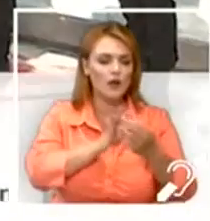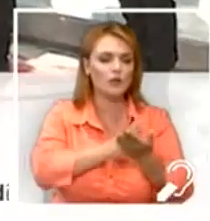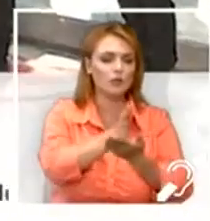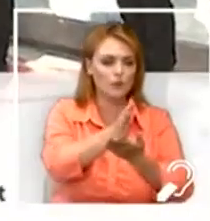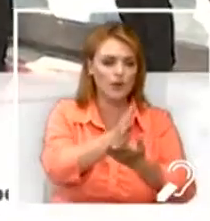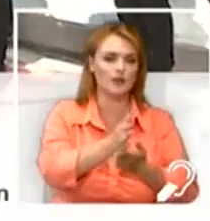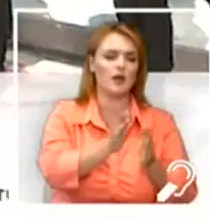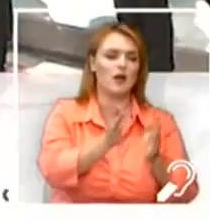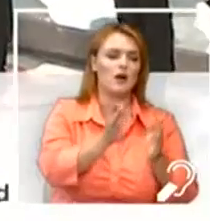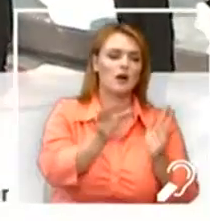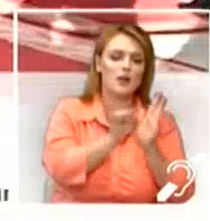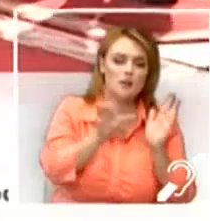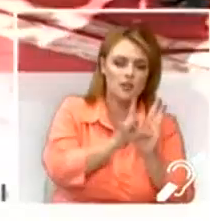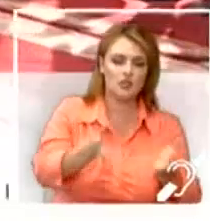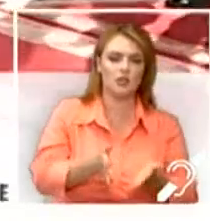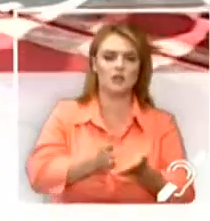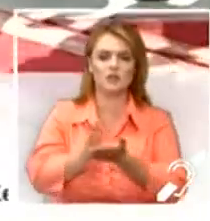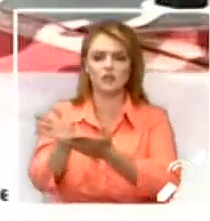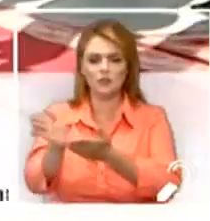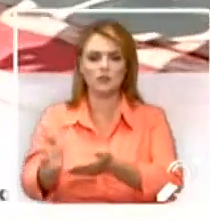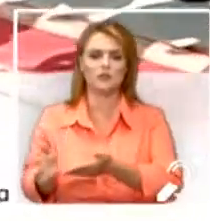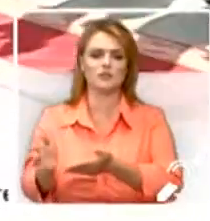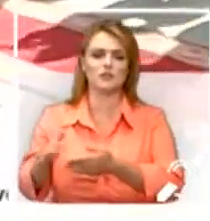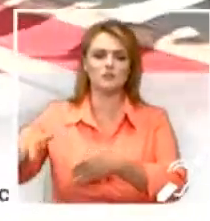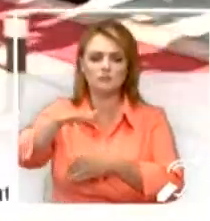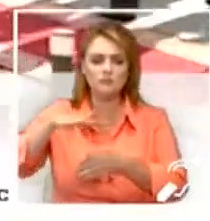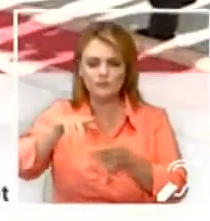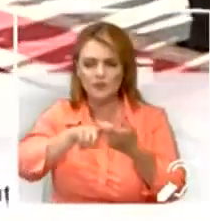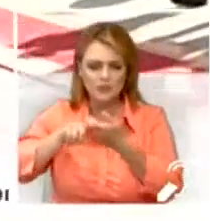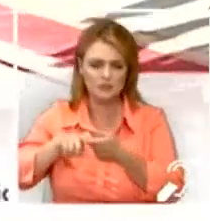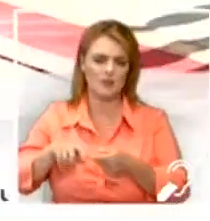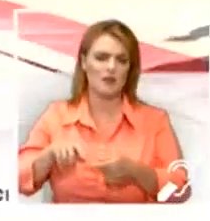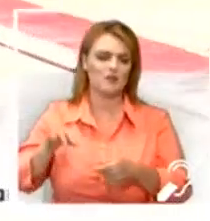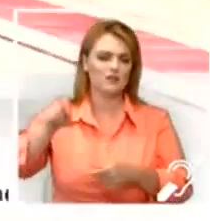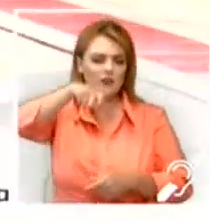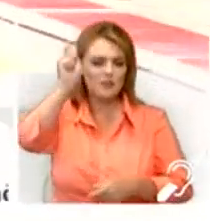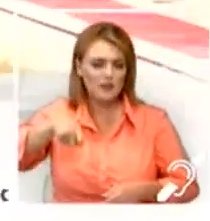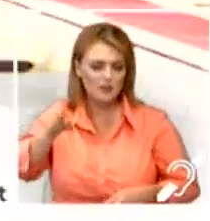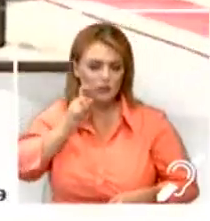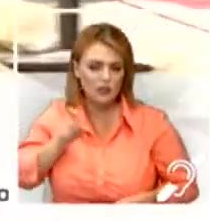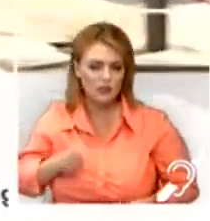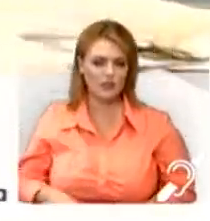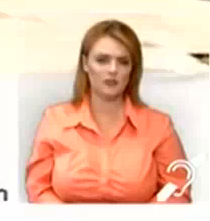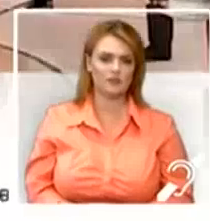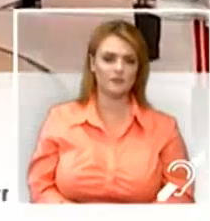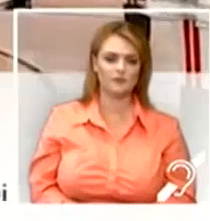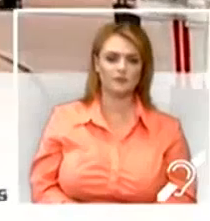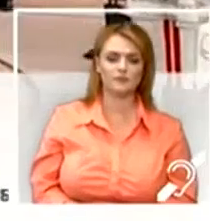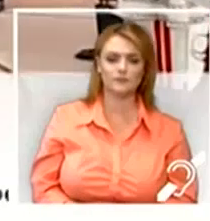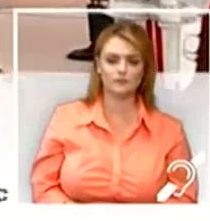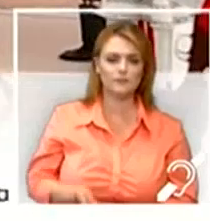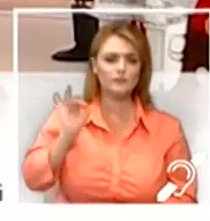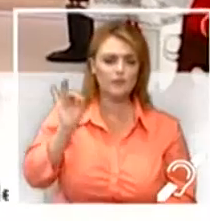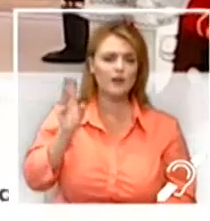domenii cheie, securitate energetică, evoluțiile regionale în contextul războiului din Ucraina și modalitățile de contracarare